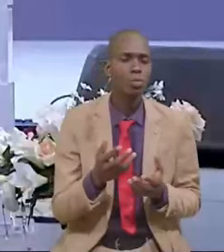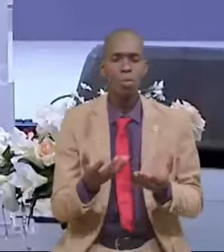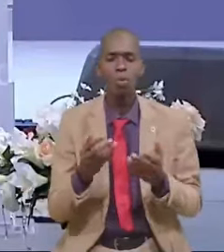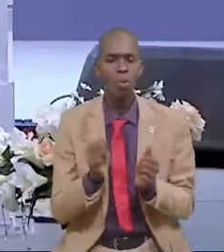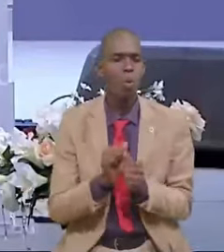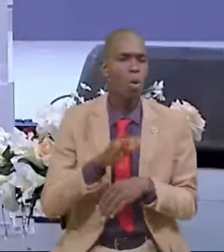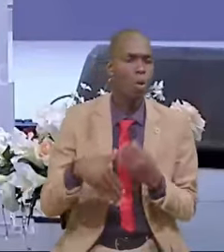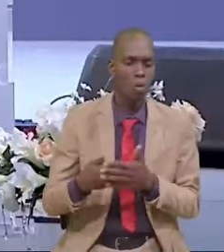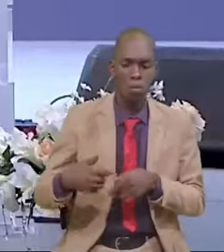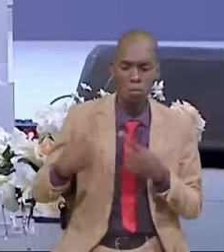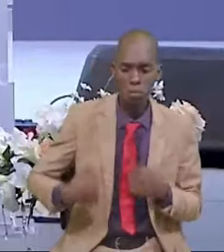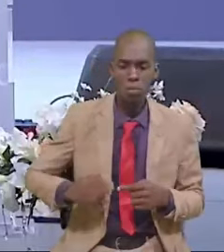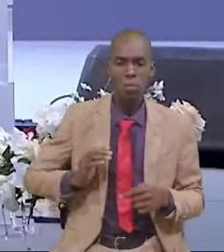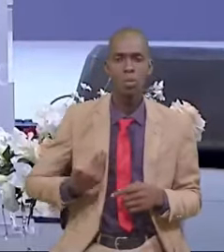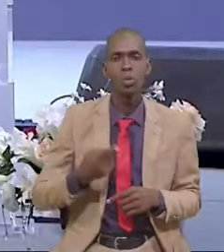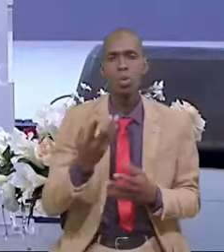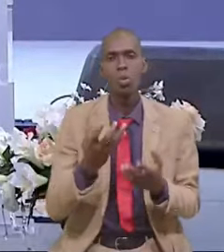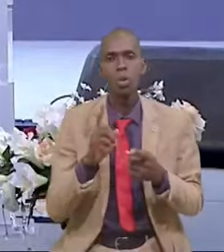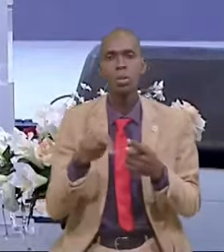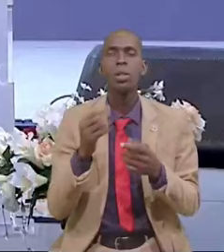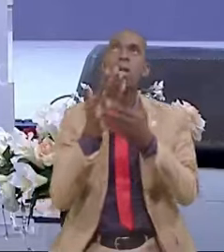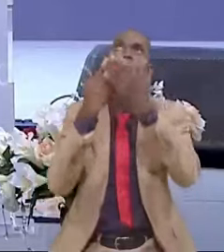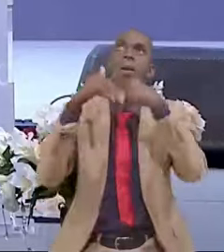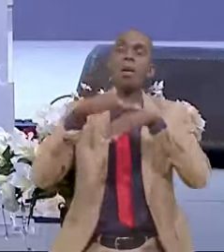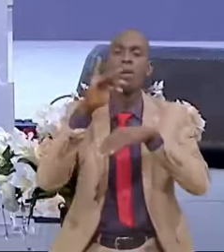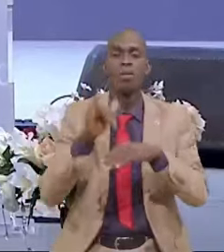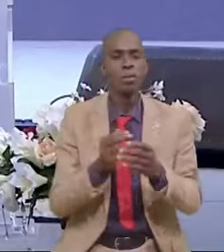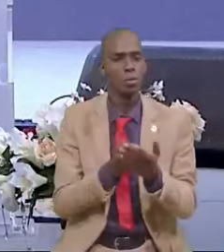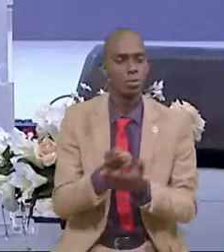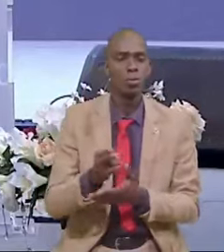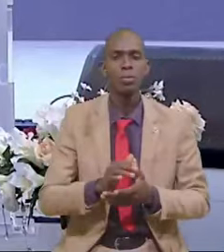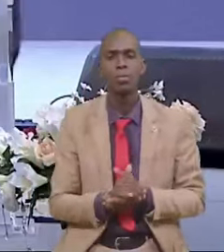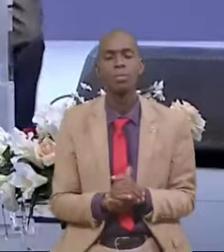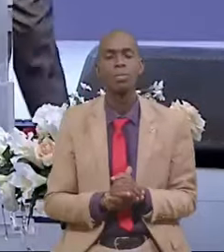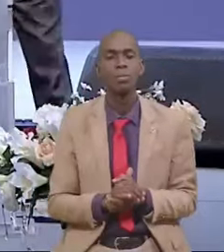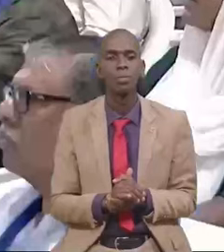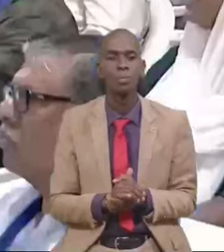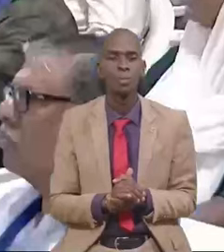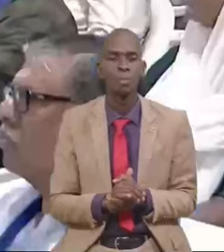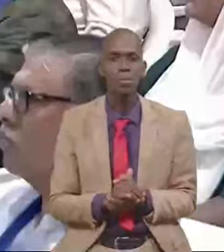Tu désires de tout ton cœur, de tout ton âme parce que tu veux la vérité céleste.